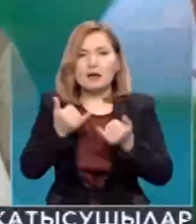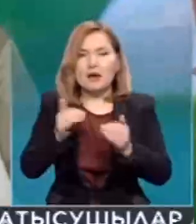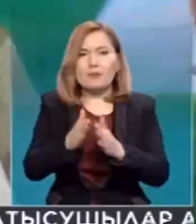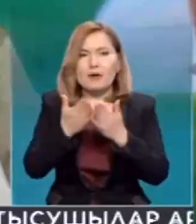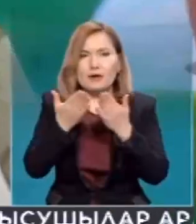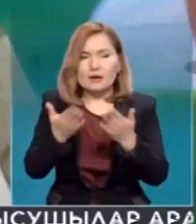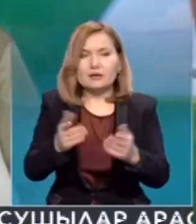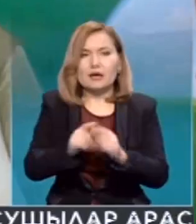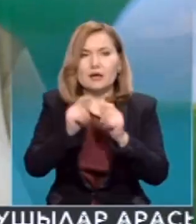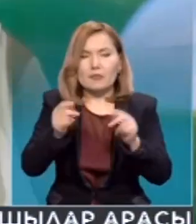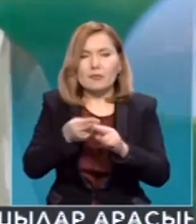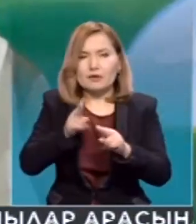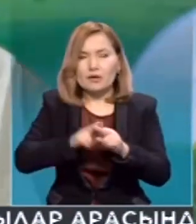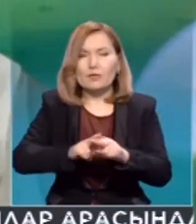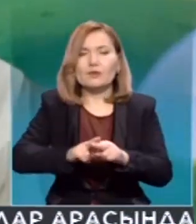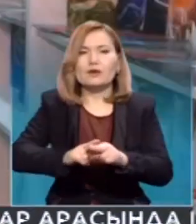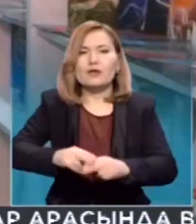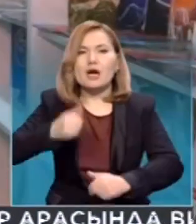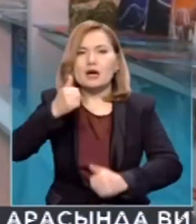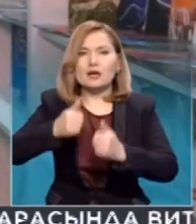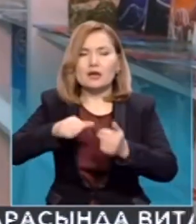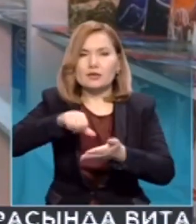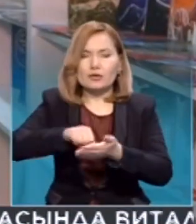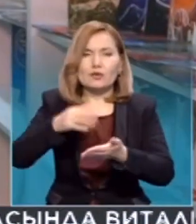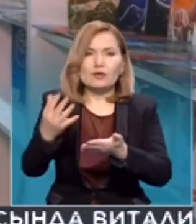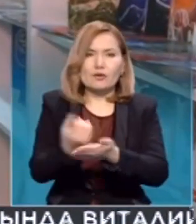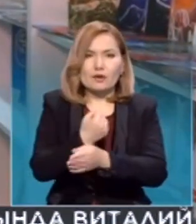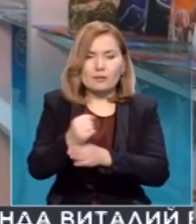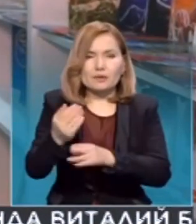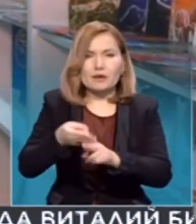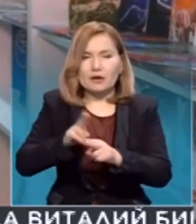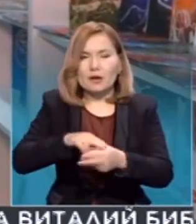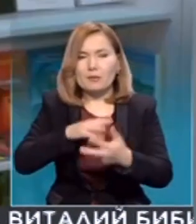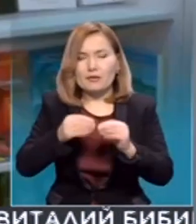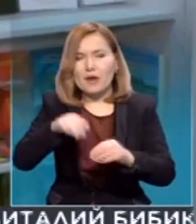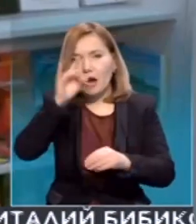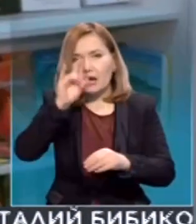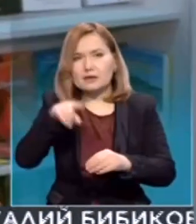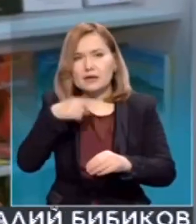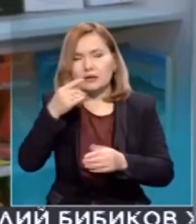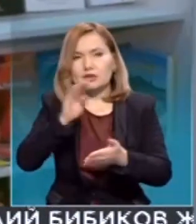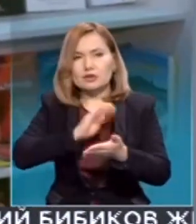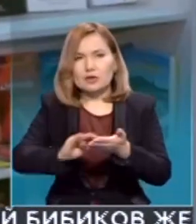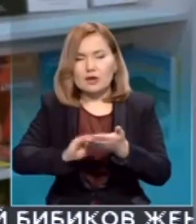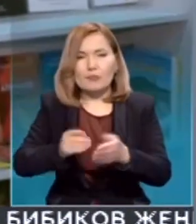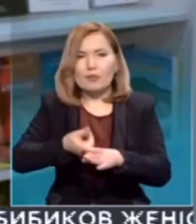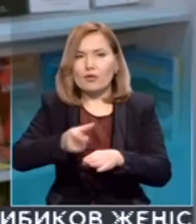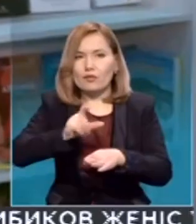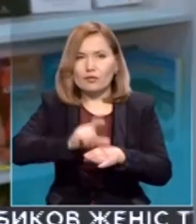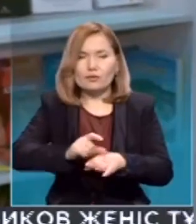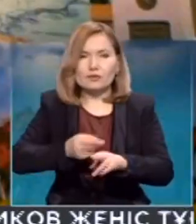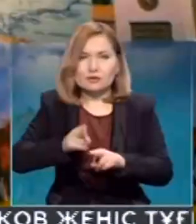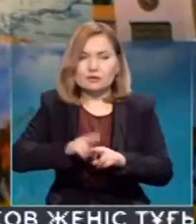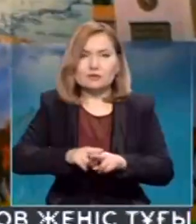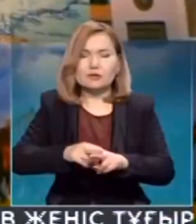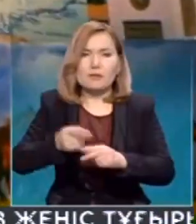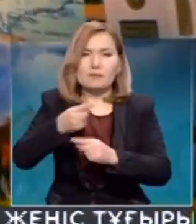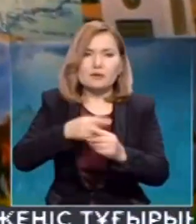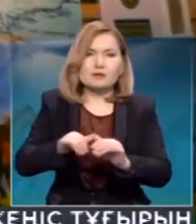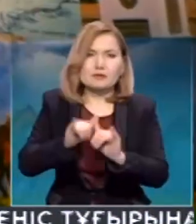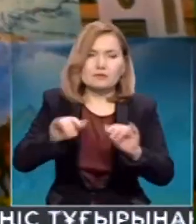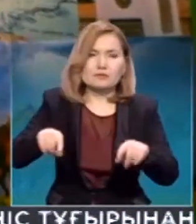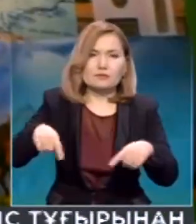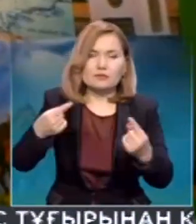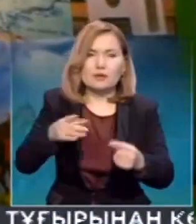республикалық Айбоз сыйлығының бас жүлдесінің лауреаты атанды. Кітап шығару ісін тіл мен тәуелсіздік үшін көрінбейтін күреске теңейді. Біз ең